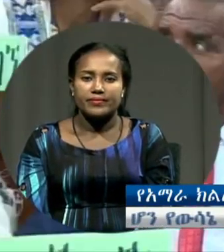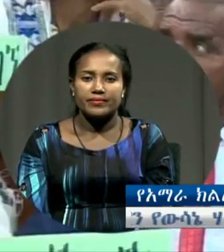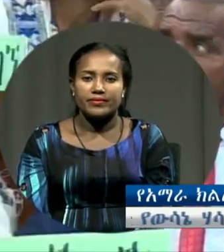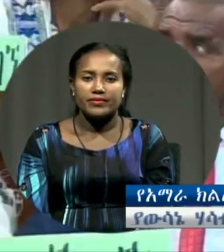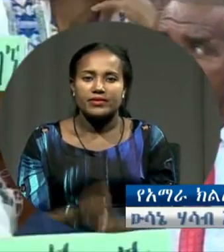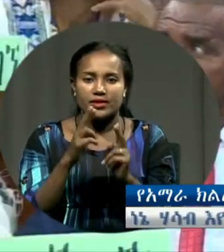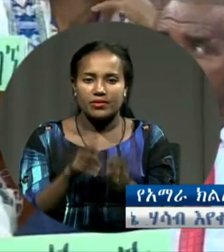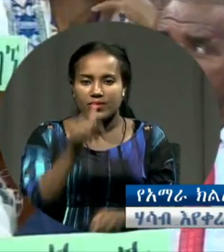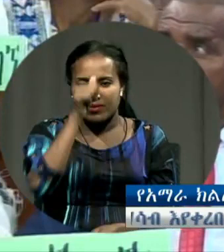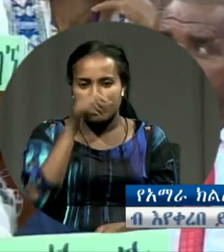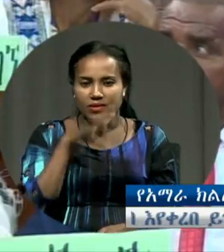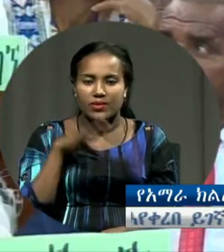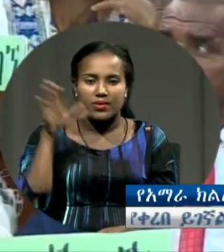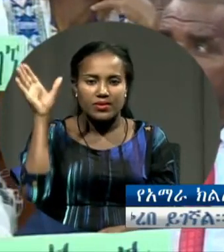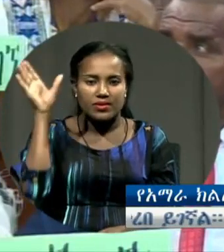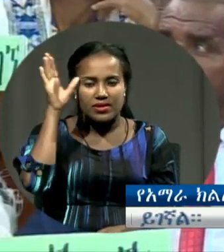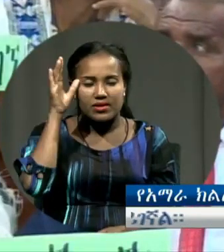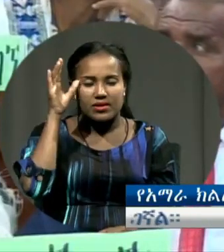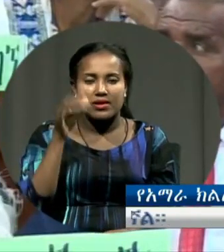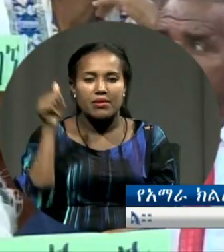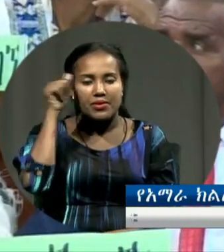የተከበሩ አቶ ግዛት አብዩ።